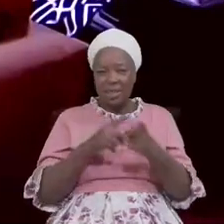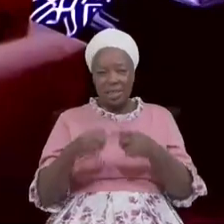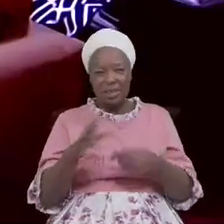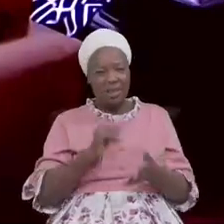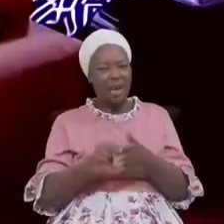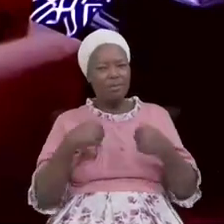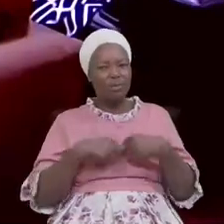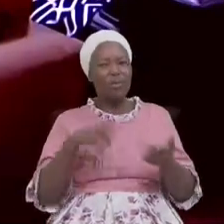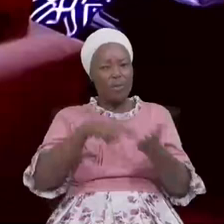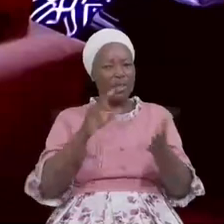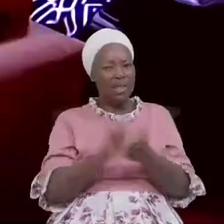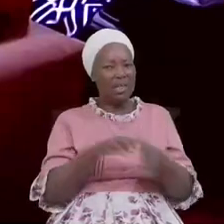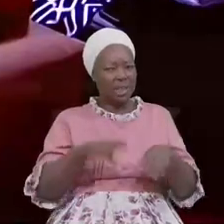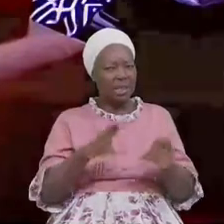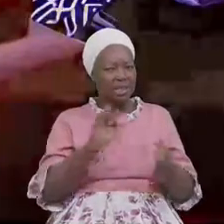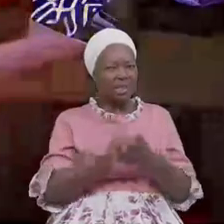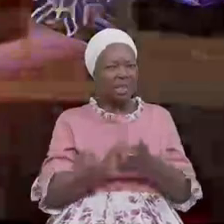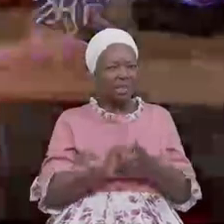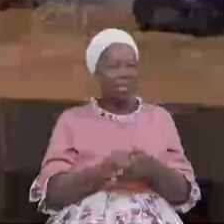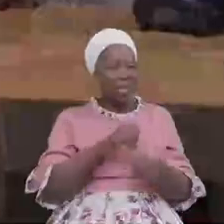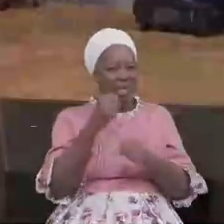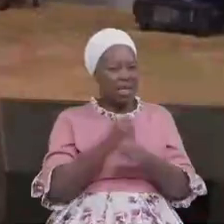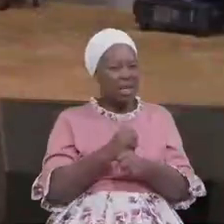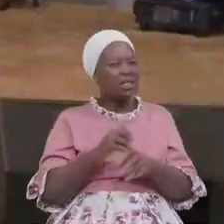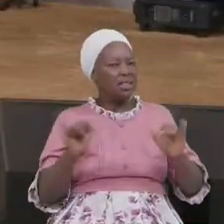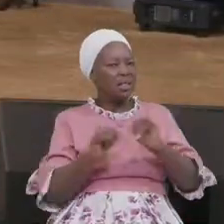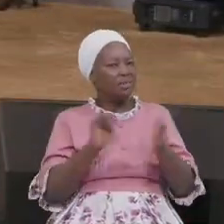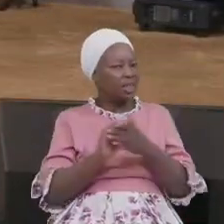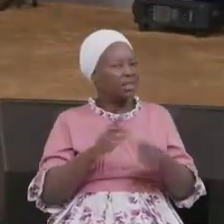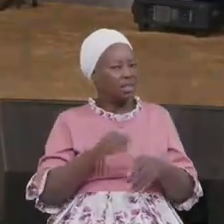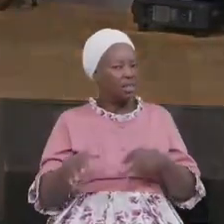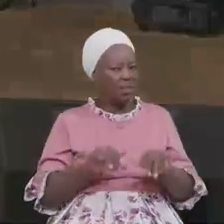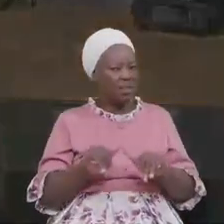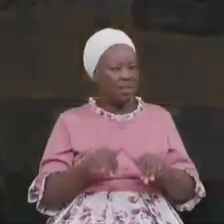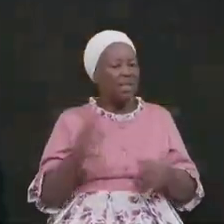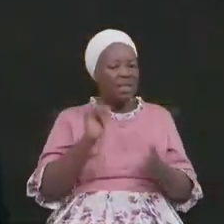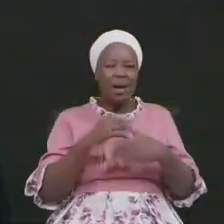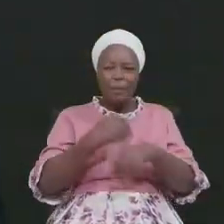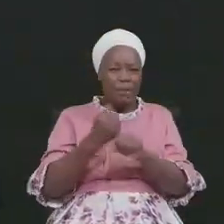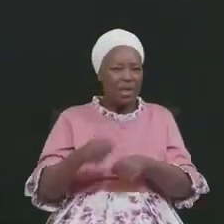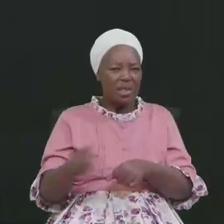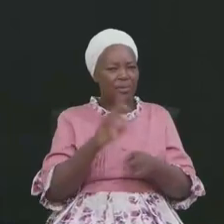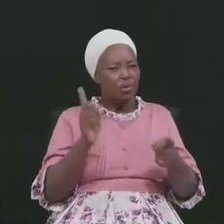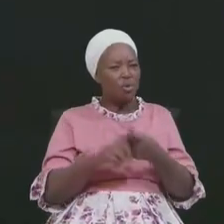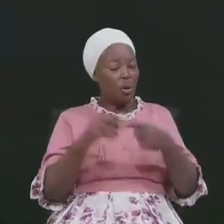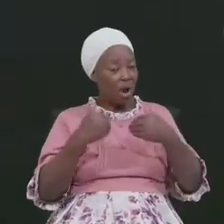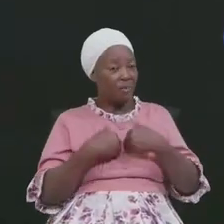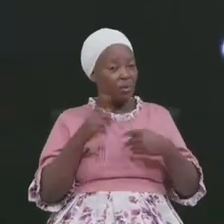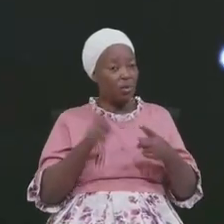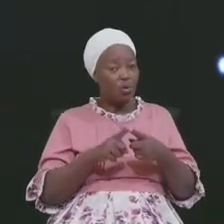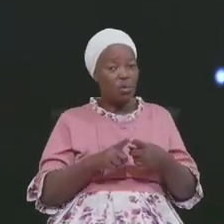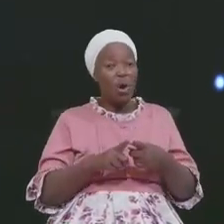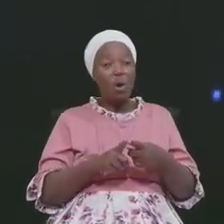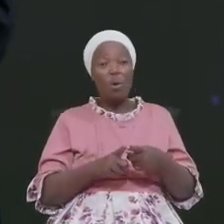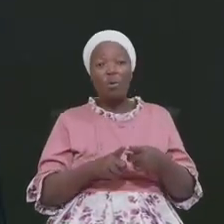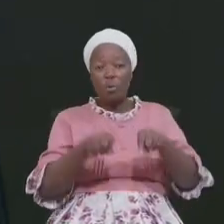l'année qui a suivi, la même chose qu'ils ont eu à faire, qui les a amenés à redoubler. Et nous,